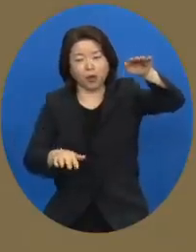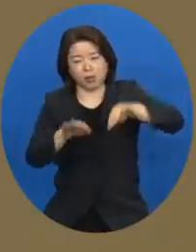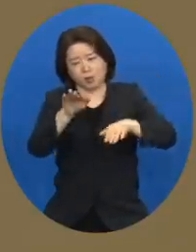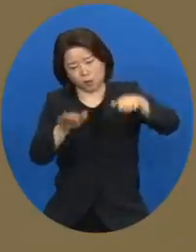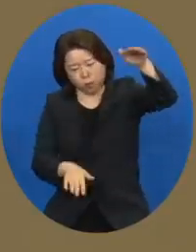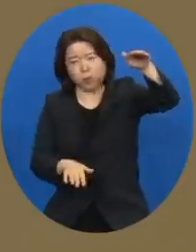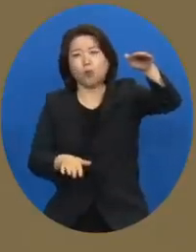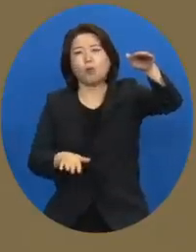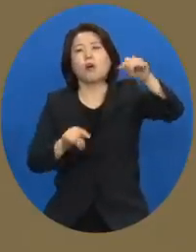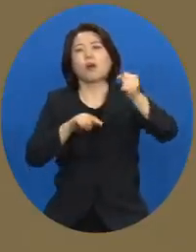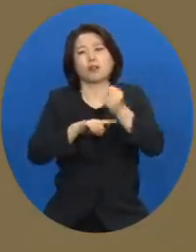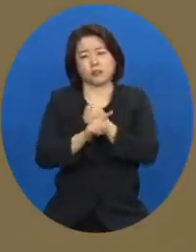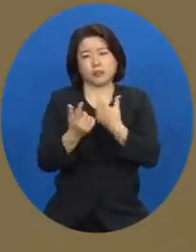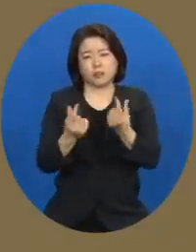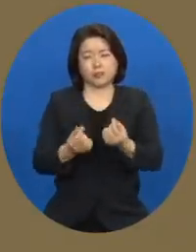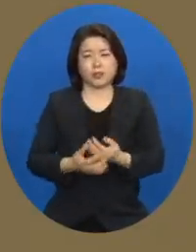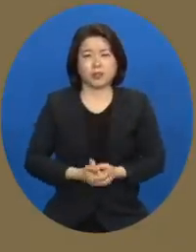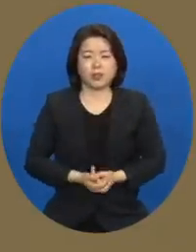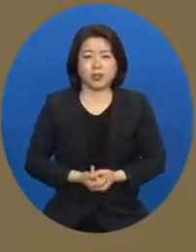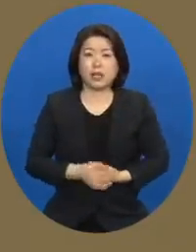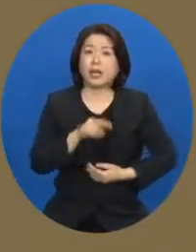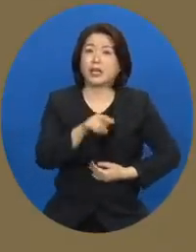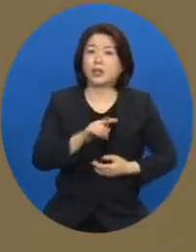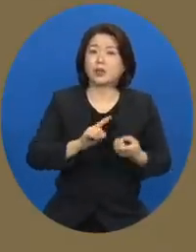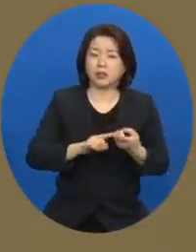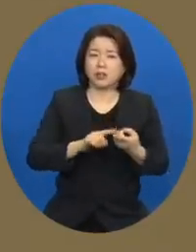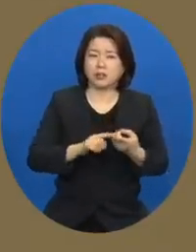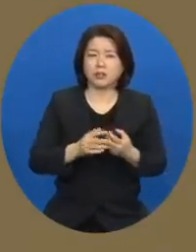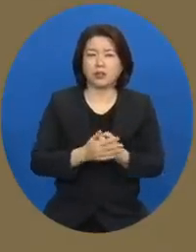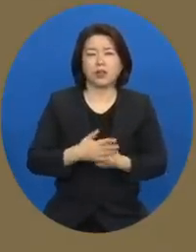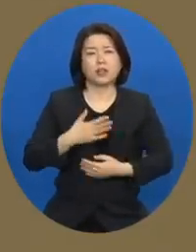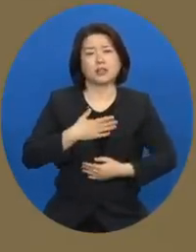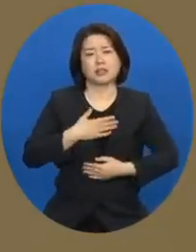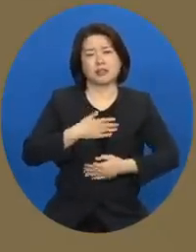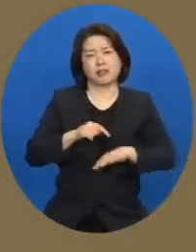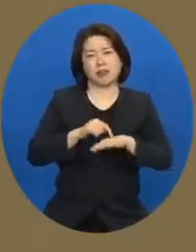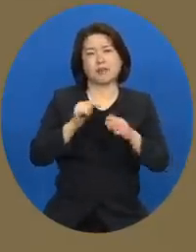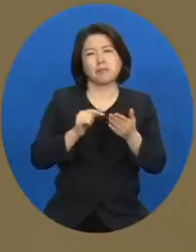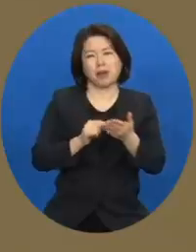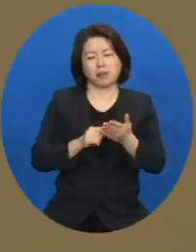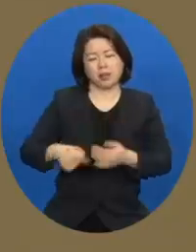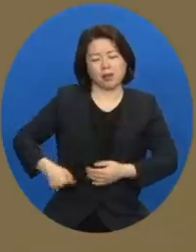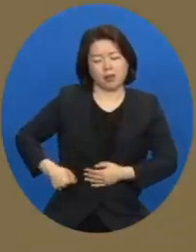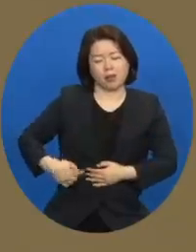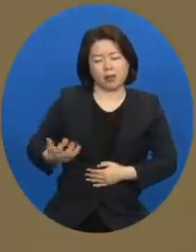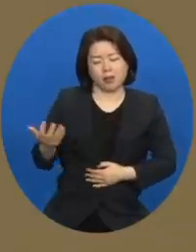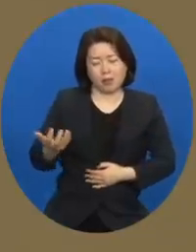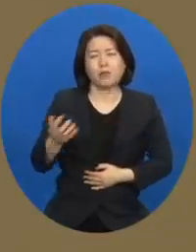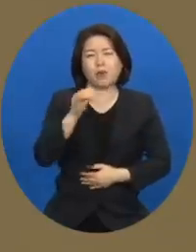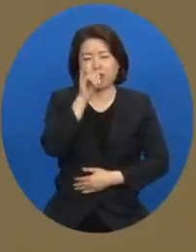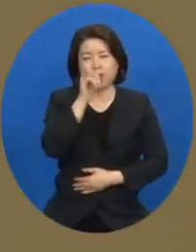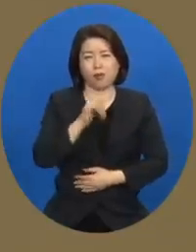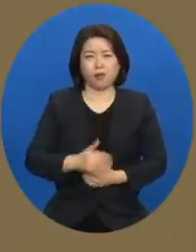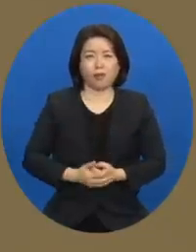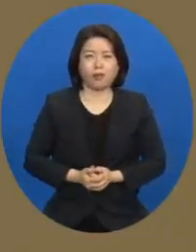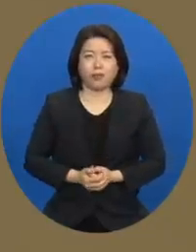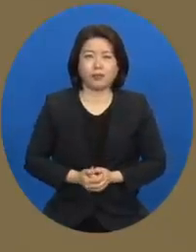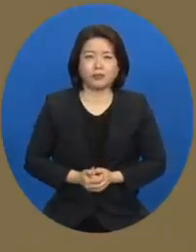벌어졌다는 뜻입니다. 그 점이 제 마음을 참 아프게 합니다.